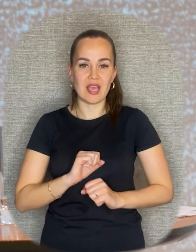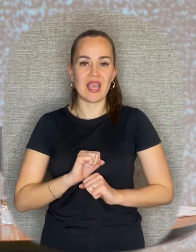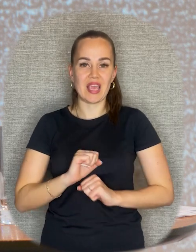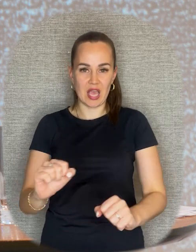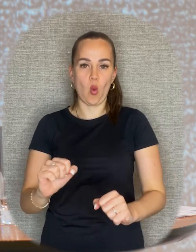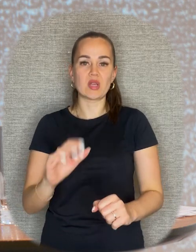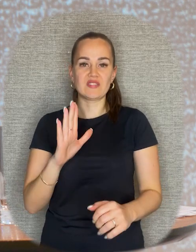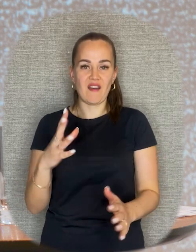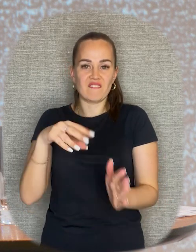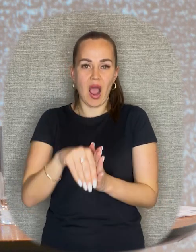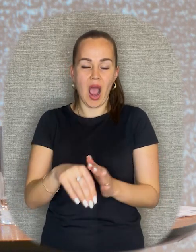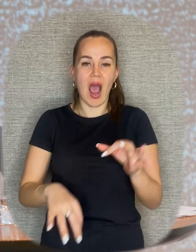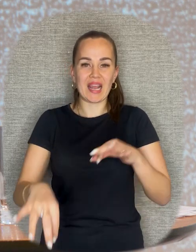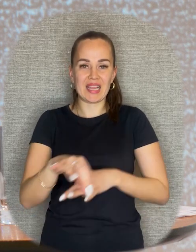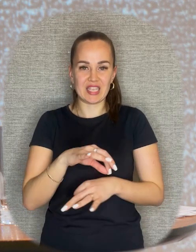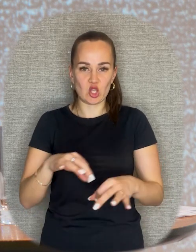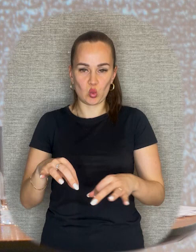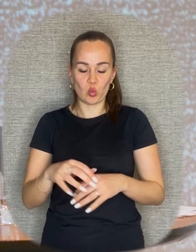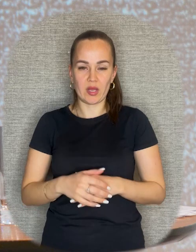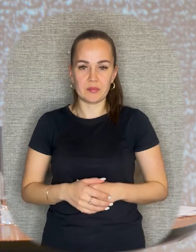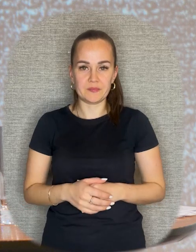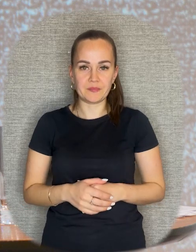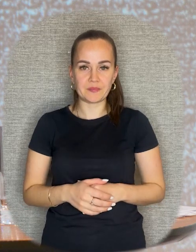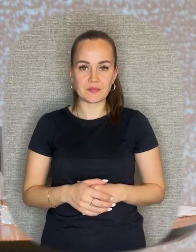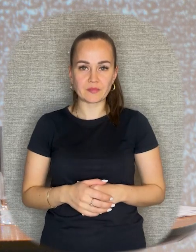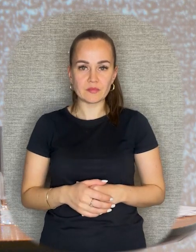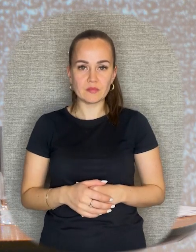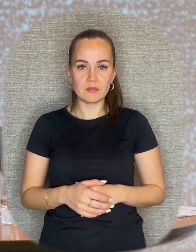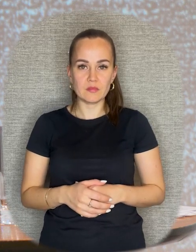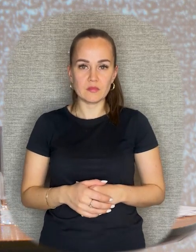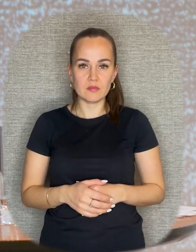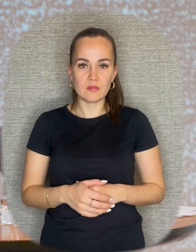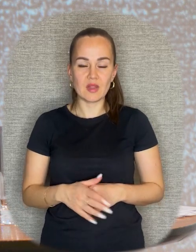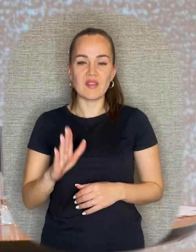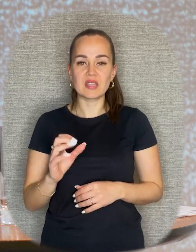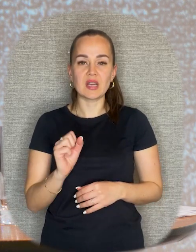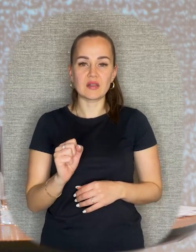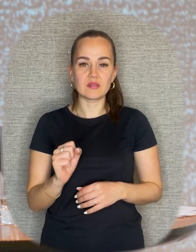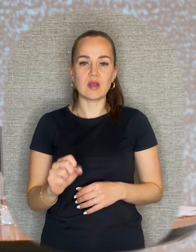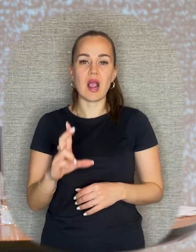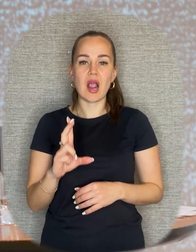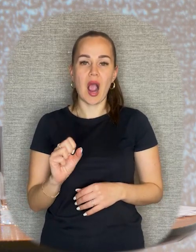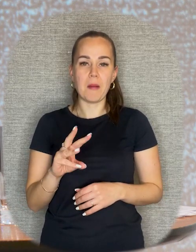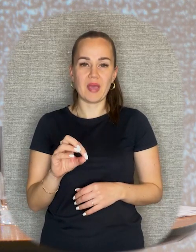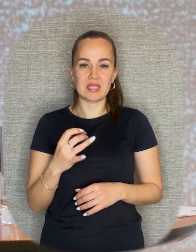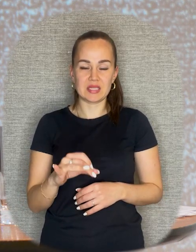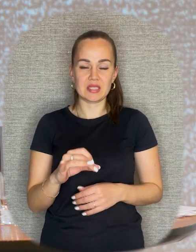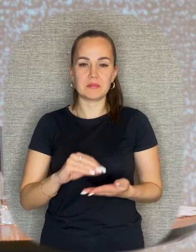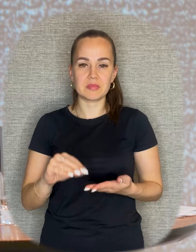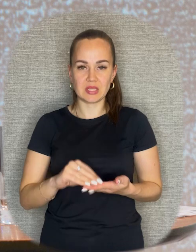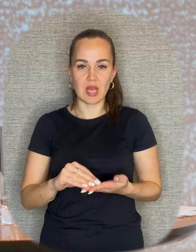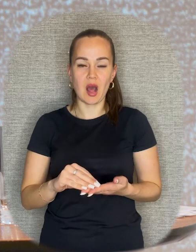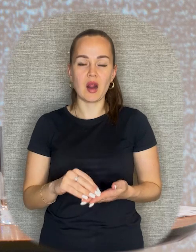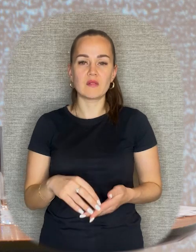стояла перед архитекторами как одно из отражений один из способов отражения героики в архитектуре вновь передаю